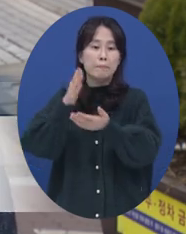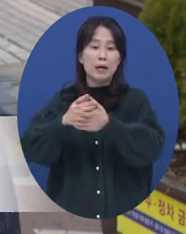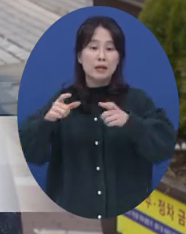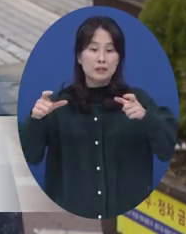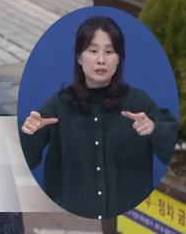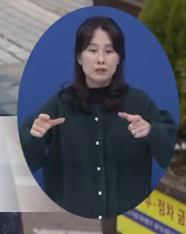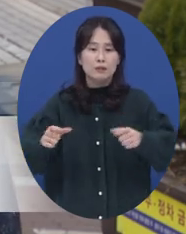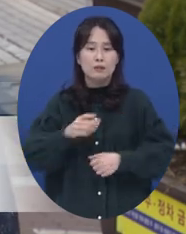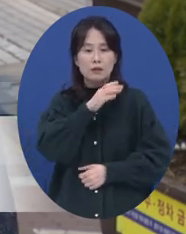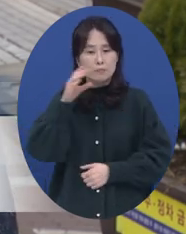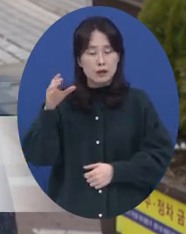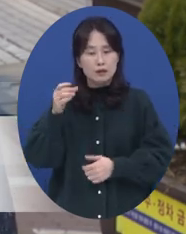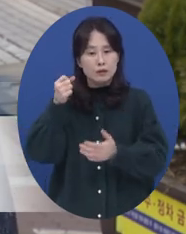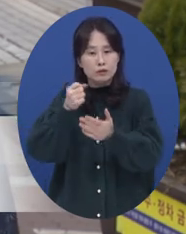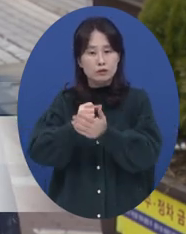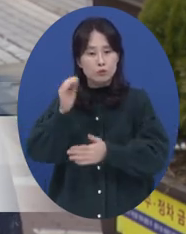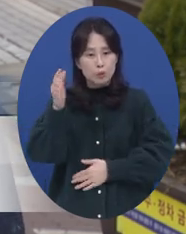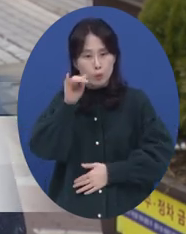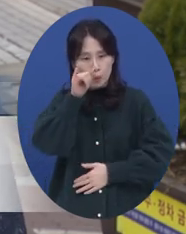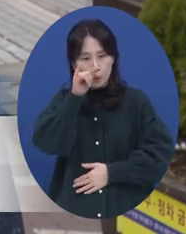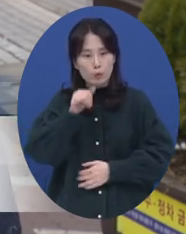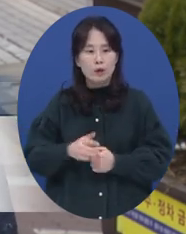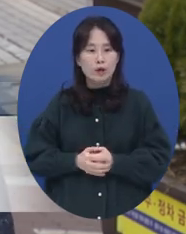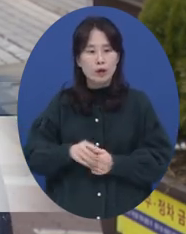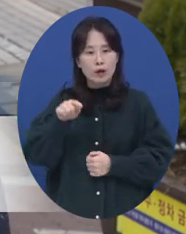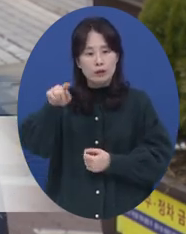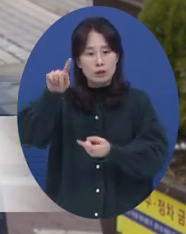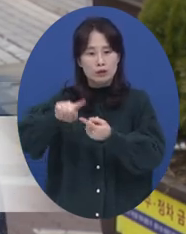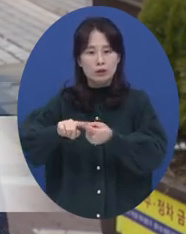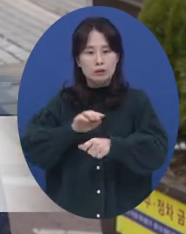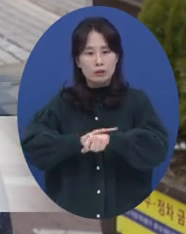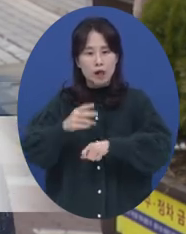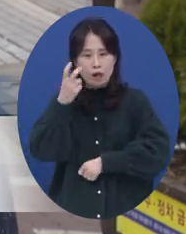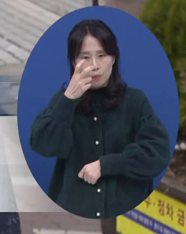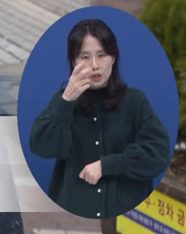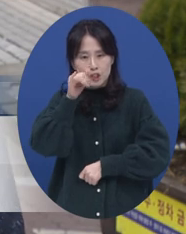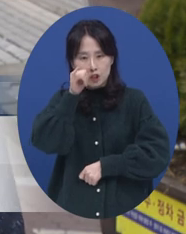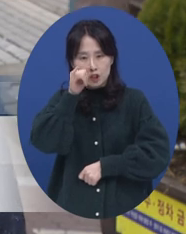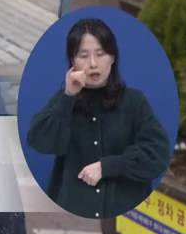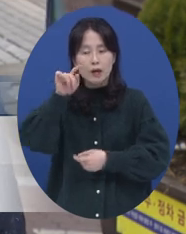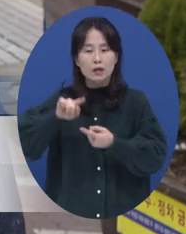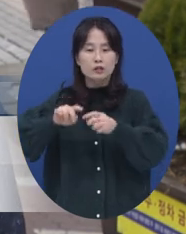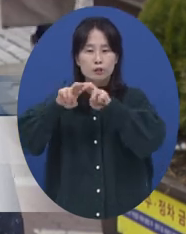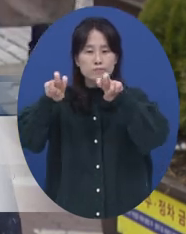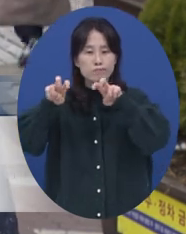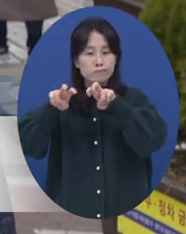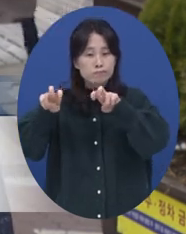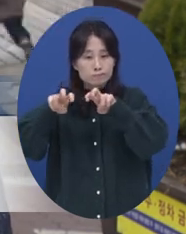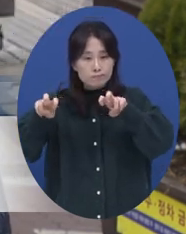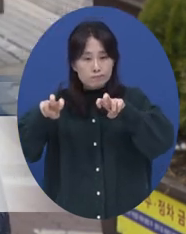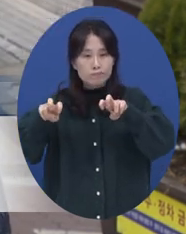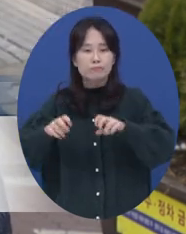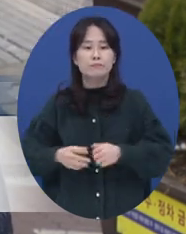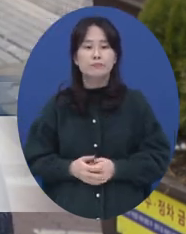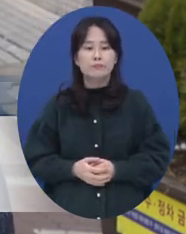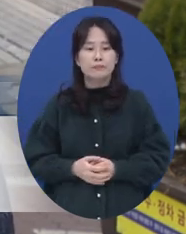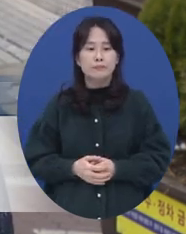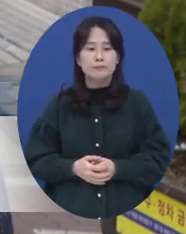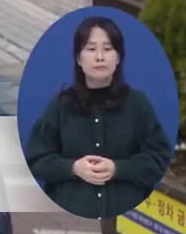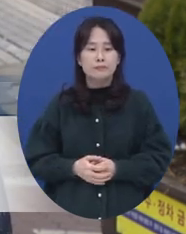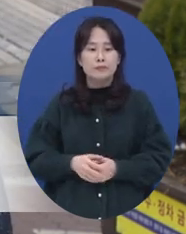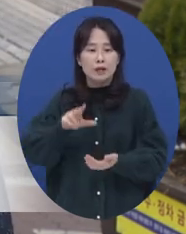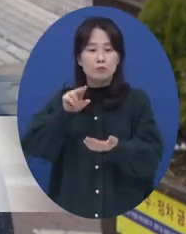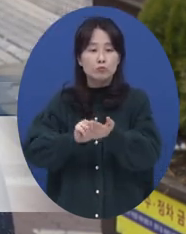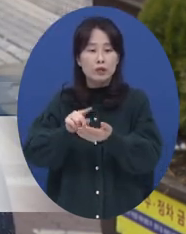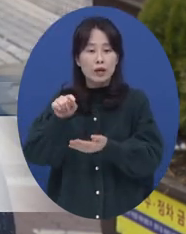주정차 금지 구역이 제대로 지정이 됐는가, 그리고 지정을 하고 관리를 잘하고 있는가를 분석을